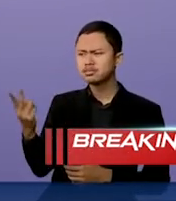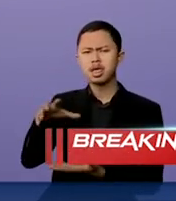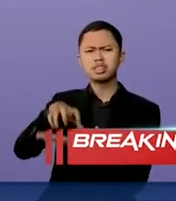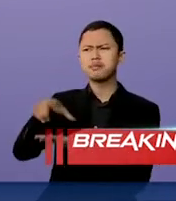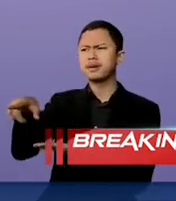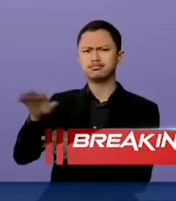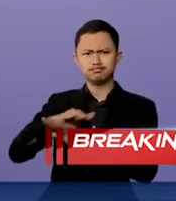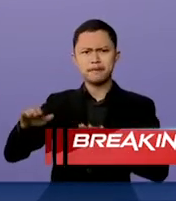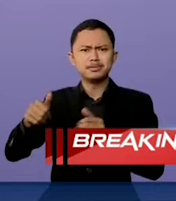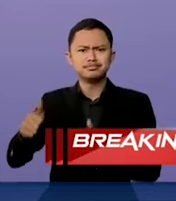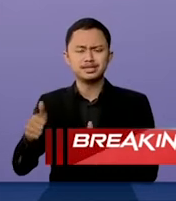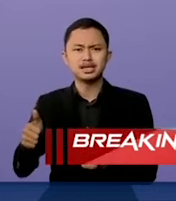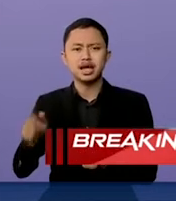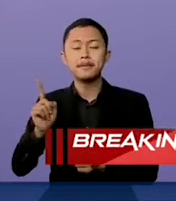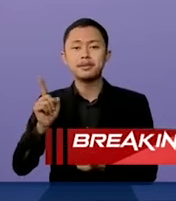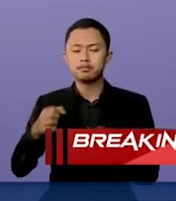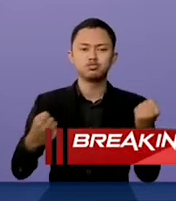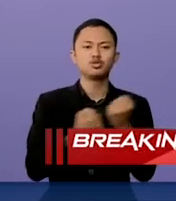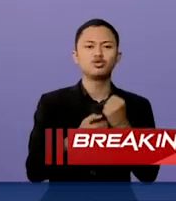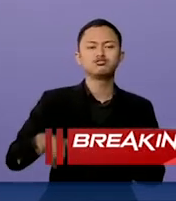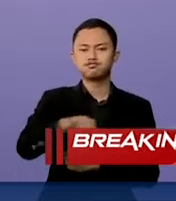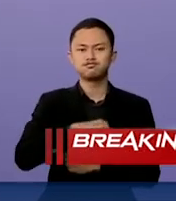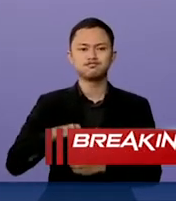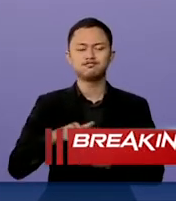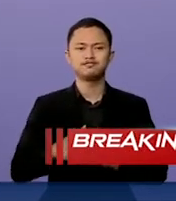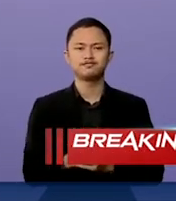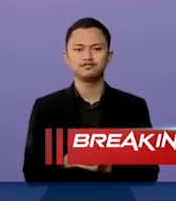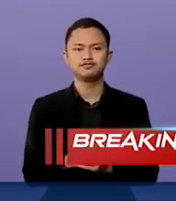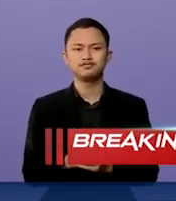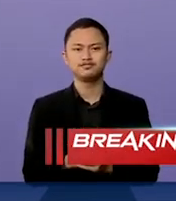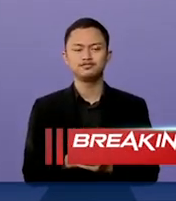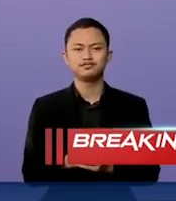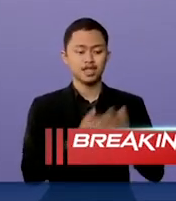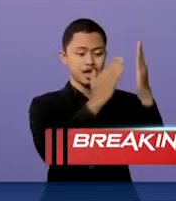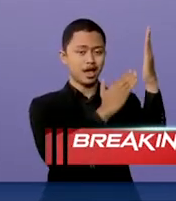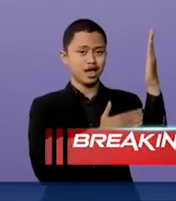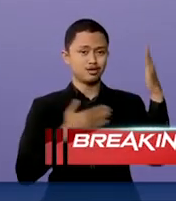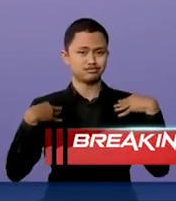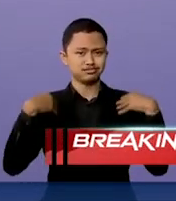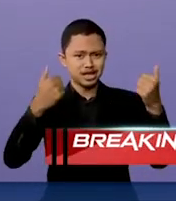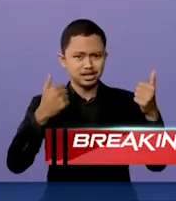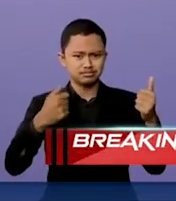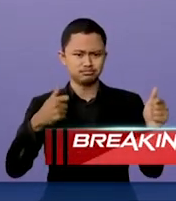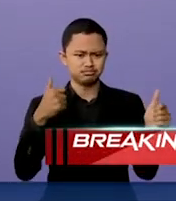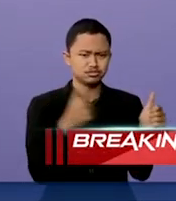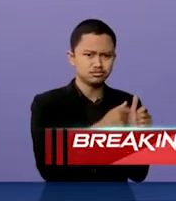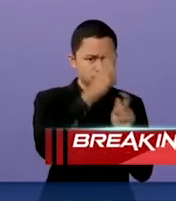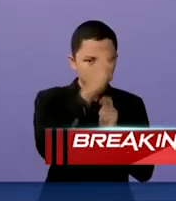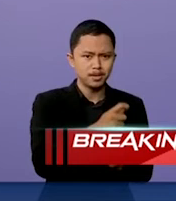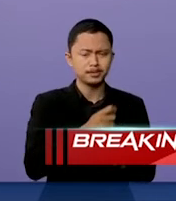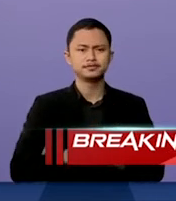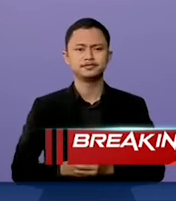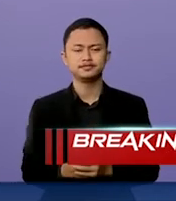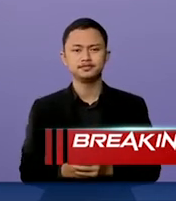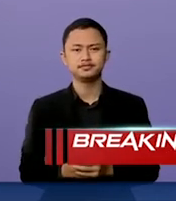dengan menjadi kooperatif dan mendukung upaya pemerintah lalu menerapkan disiplin protokol kesehatan dan menerapkan kebijakan-kebijakan